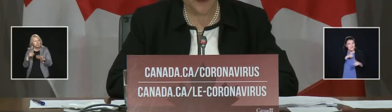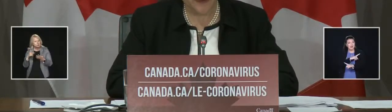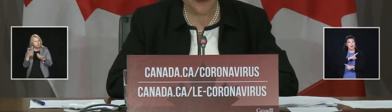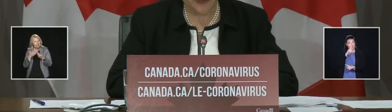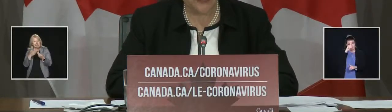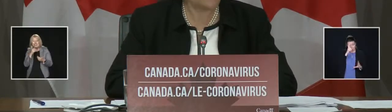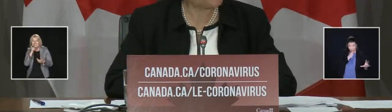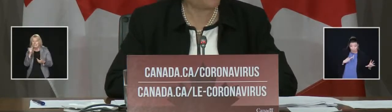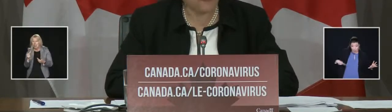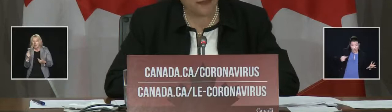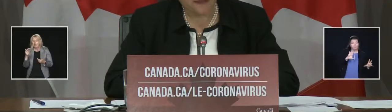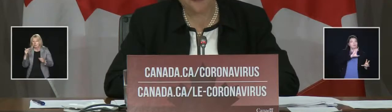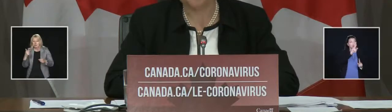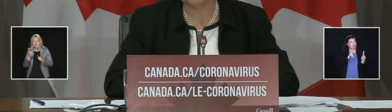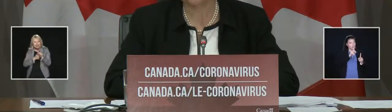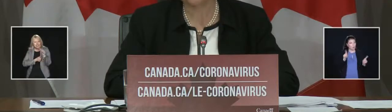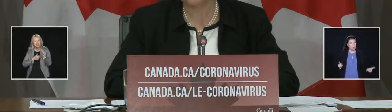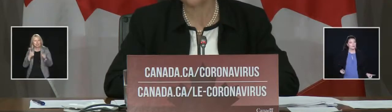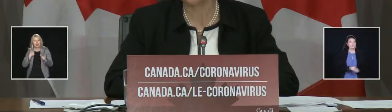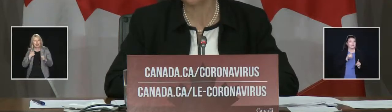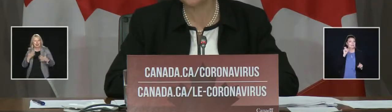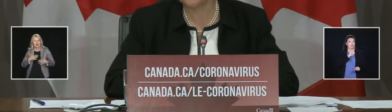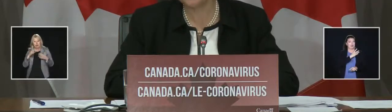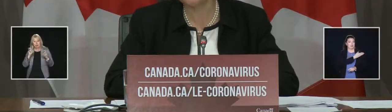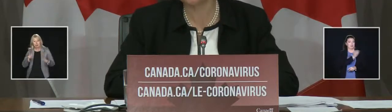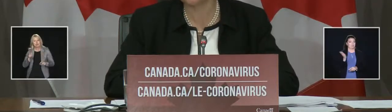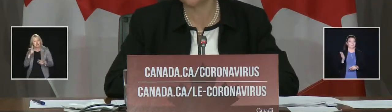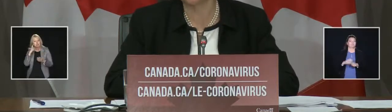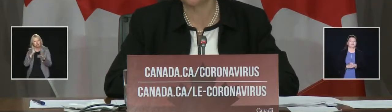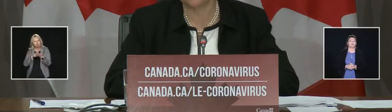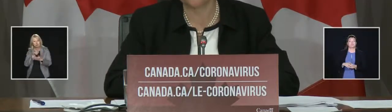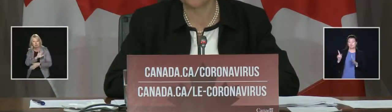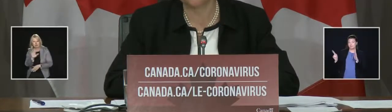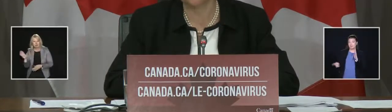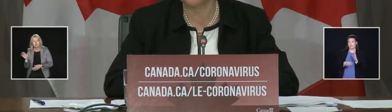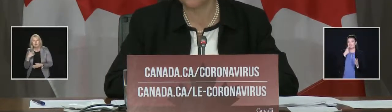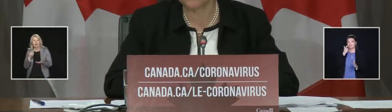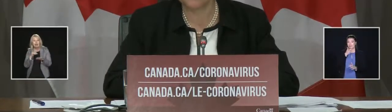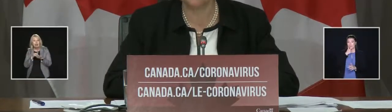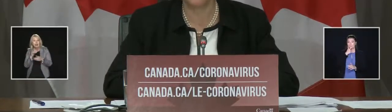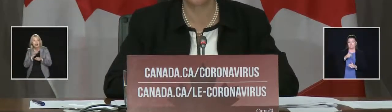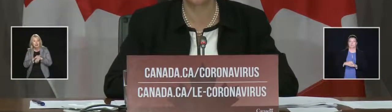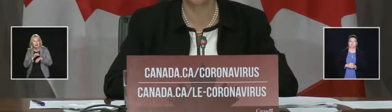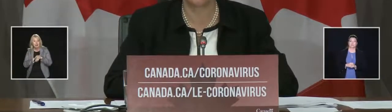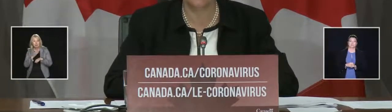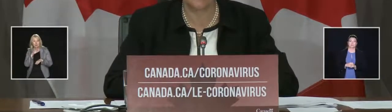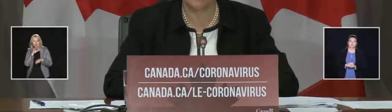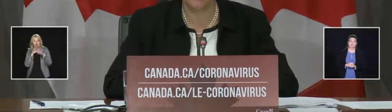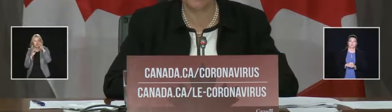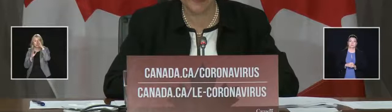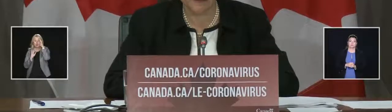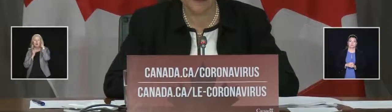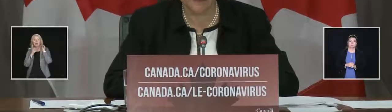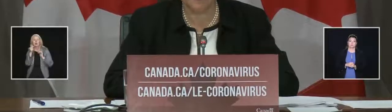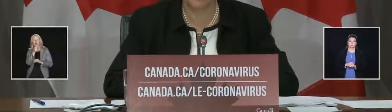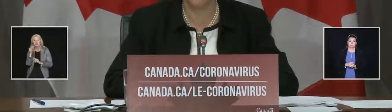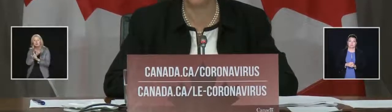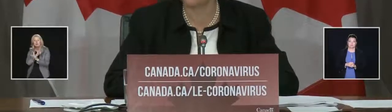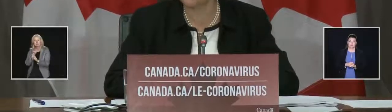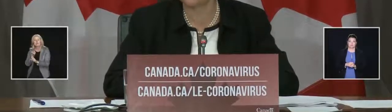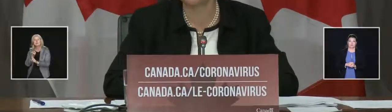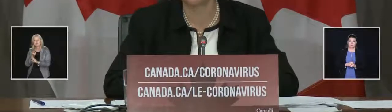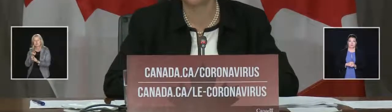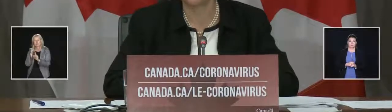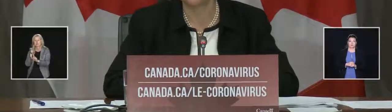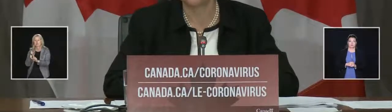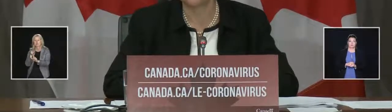So, just to be very clear, the position of our government. Réponse répétée en anglais. Je tiens à être claire. Quelle est la position de